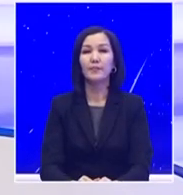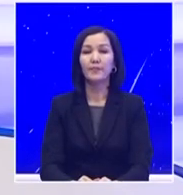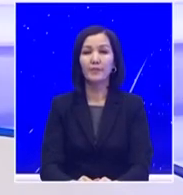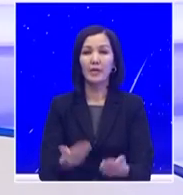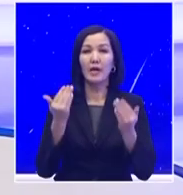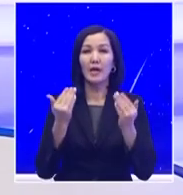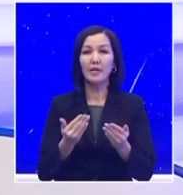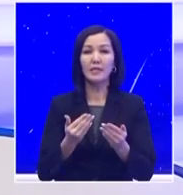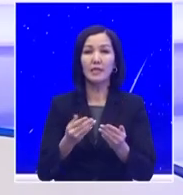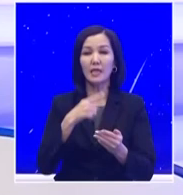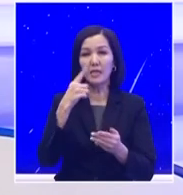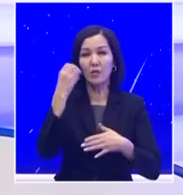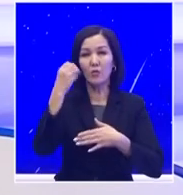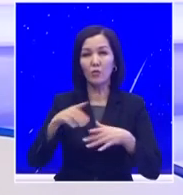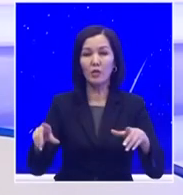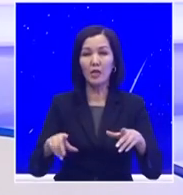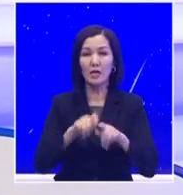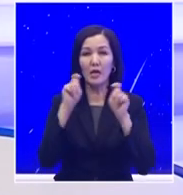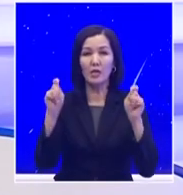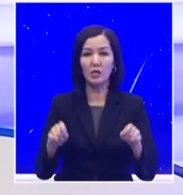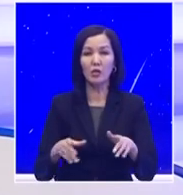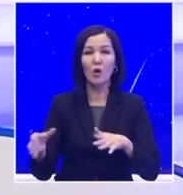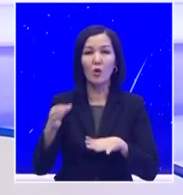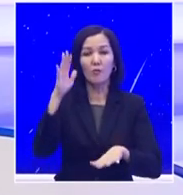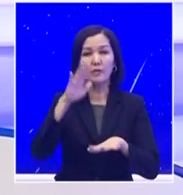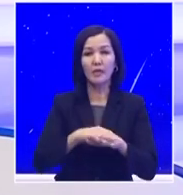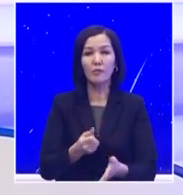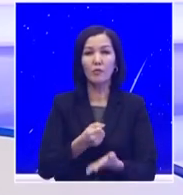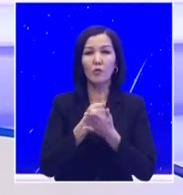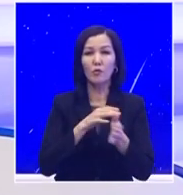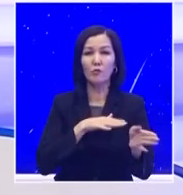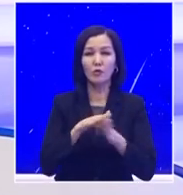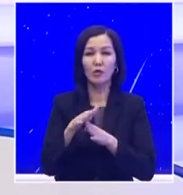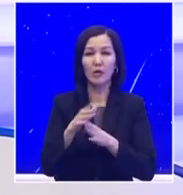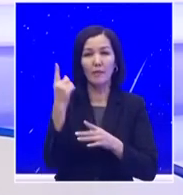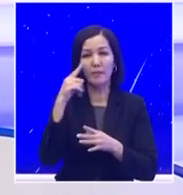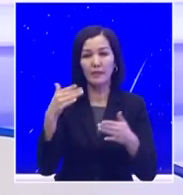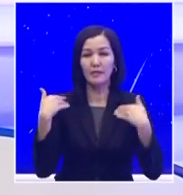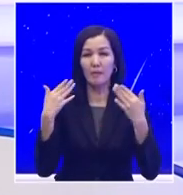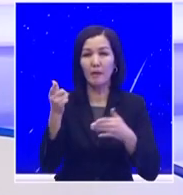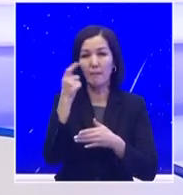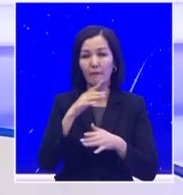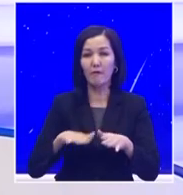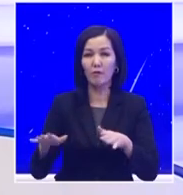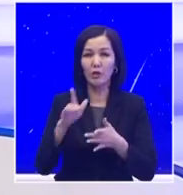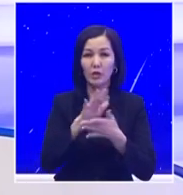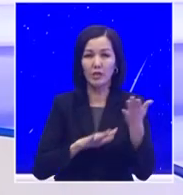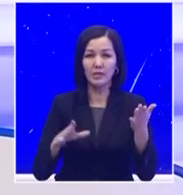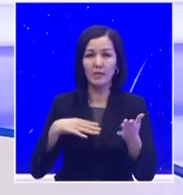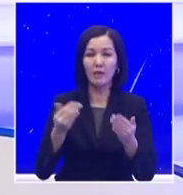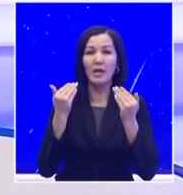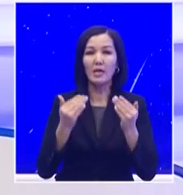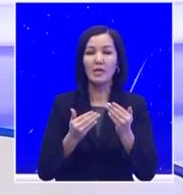Өңірде тағы бір тіл орталығы өз жұмысын бастады. Облыс әкімі қолдауымен жүзеге асқан бастама бұл жолы Панфилов ауданында жалғасын